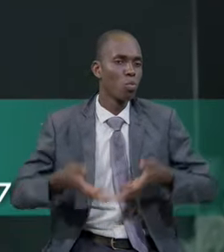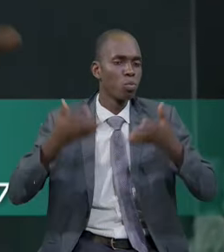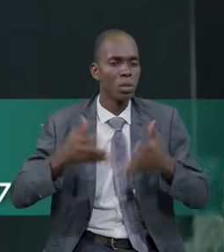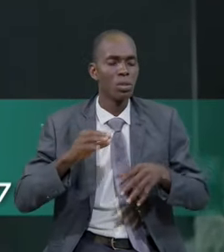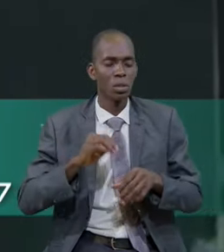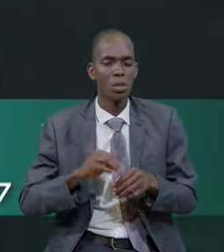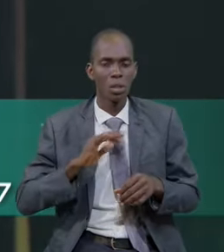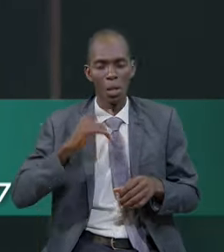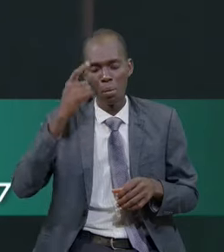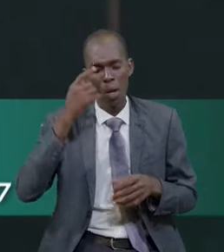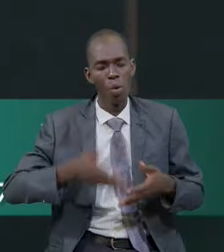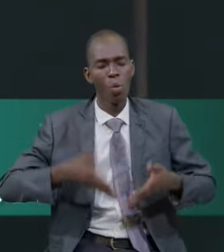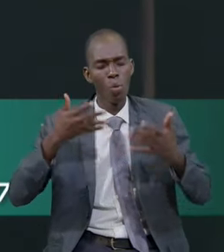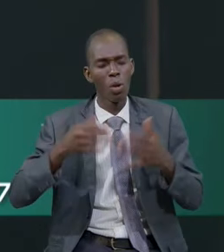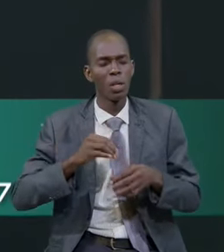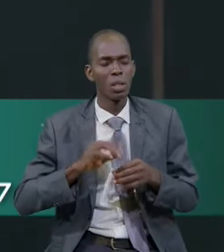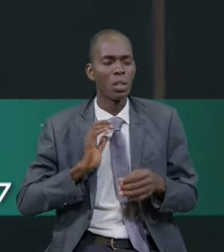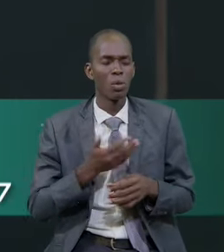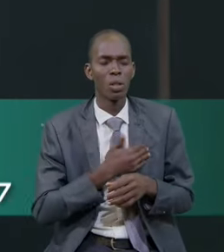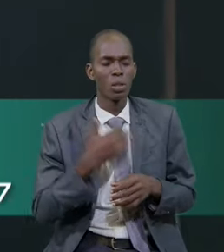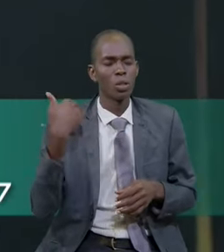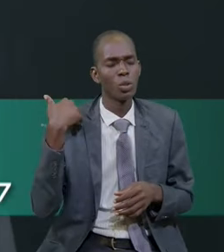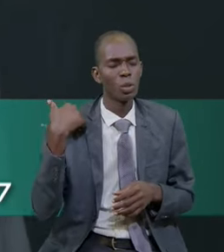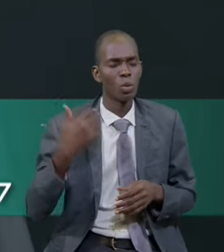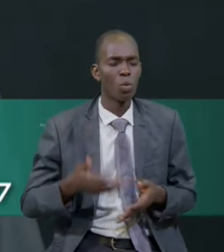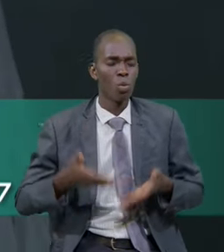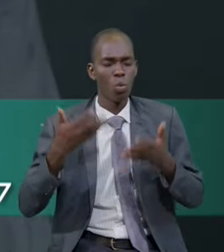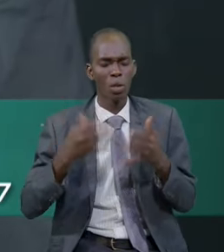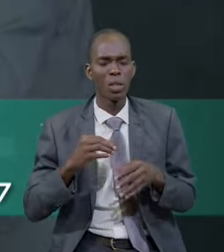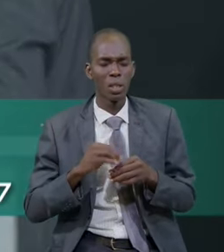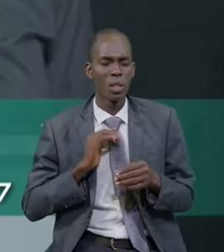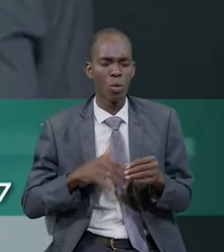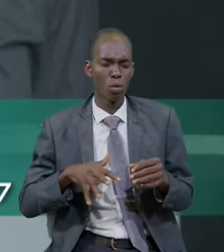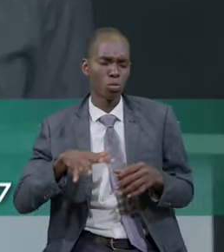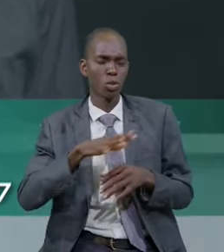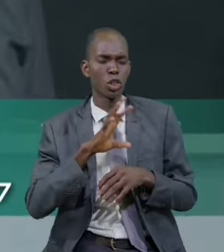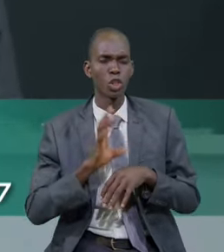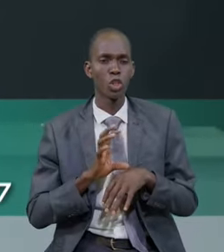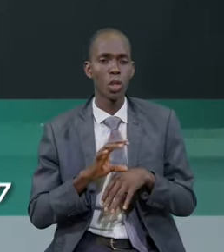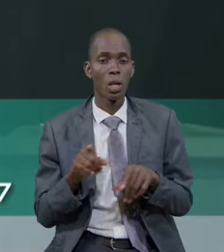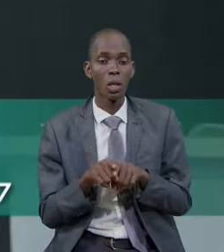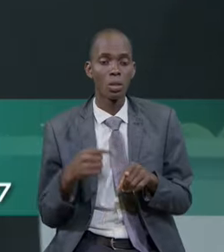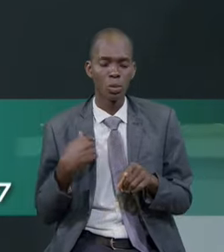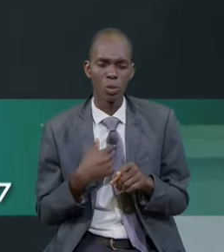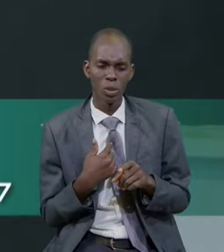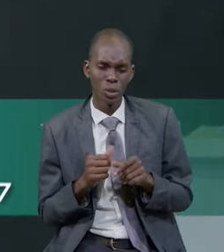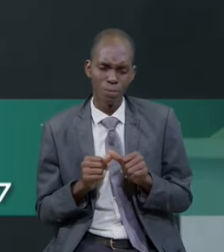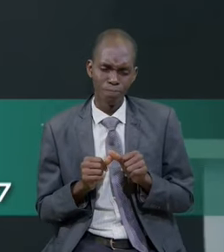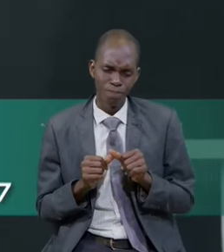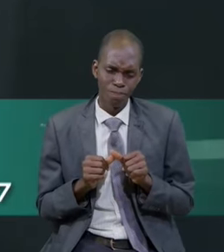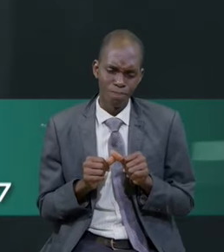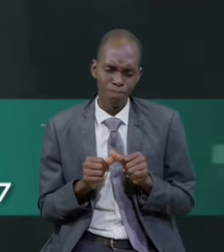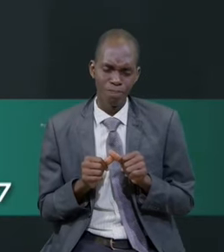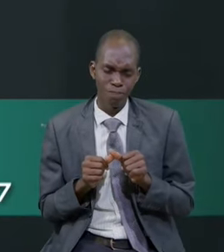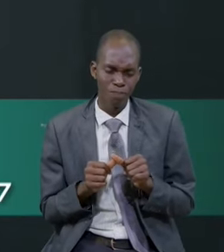familles. Nous avons des poids, des fardeaux dans l'église. Et comme nous traînons les pas conscients